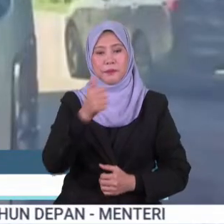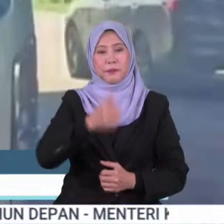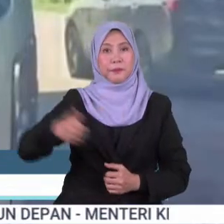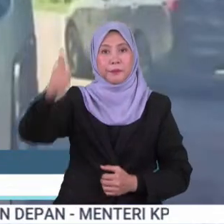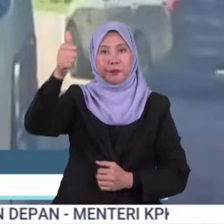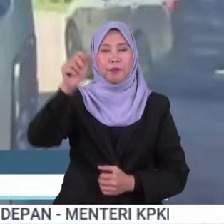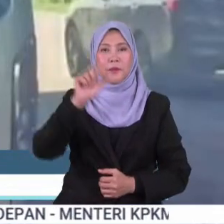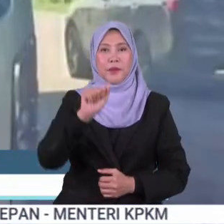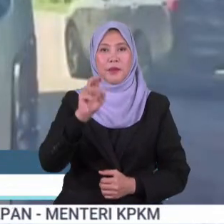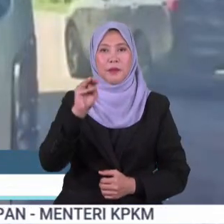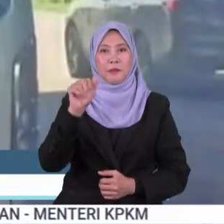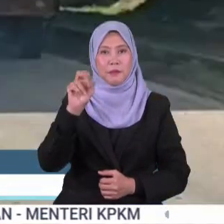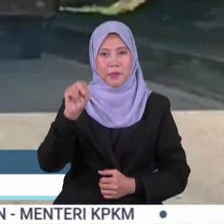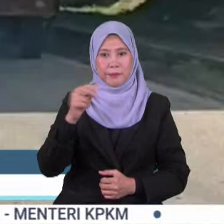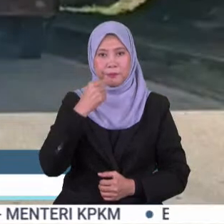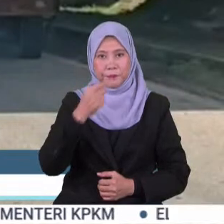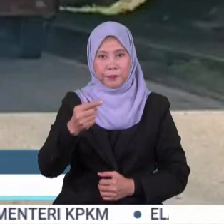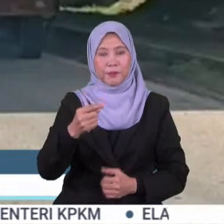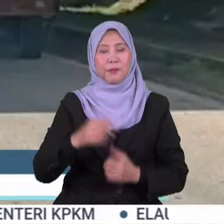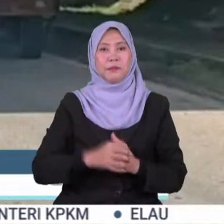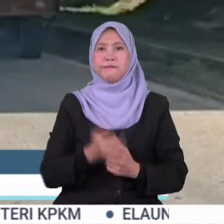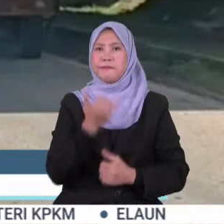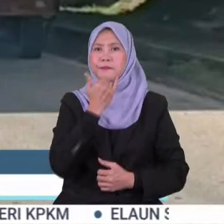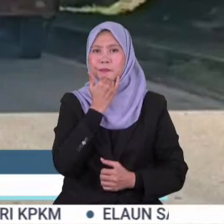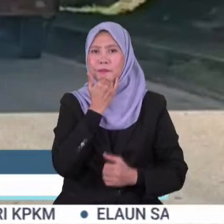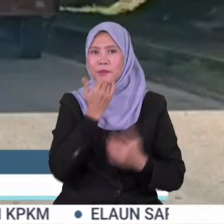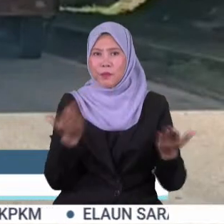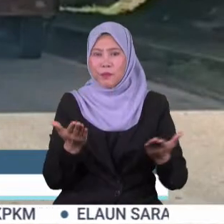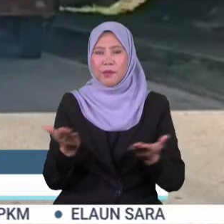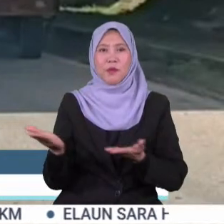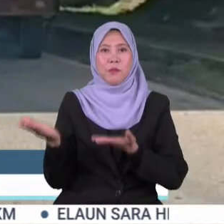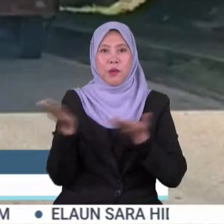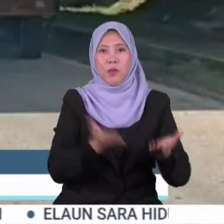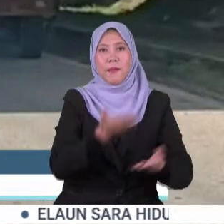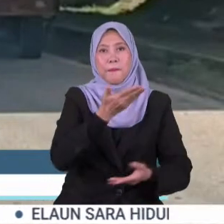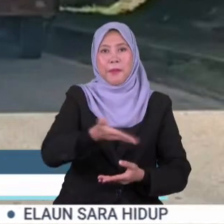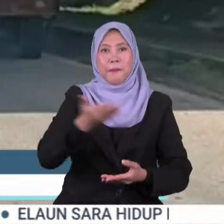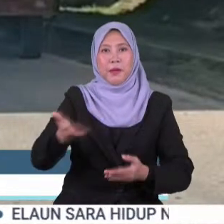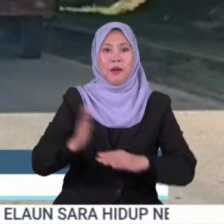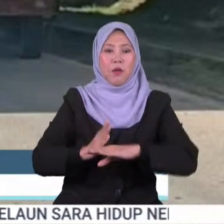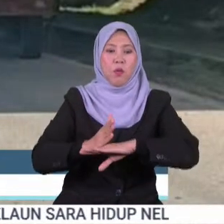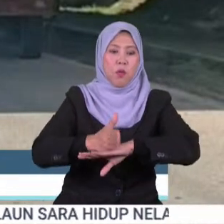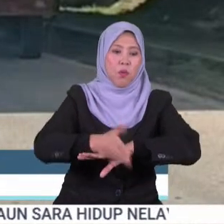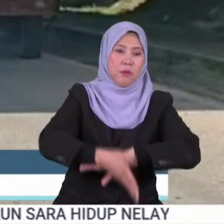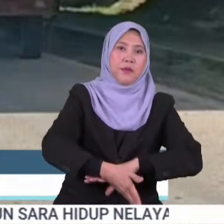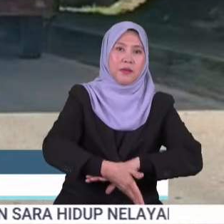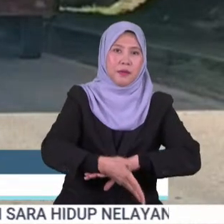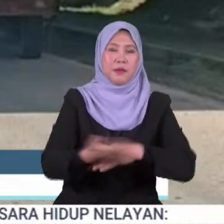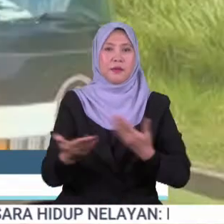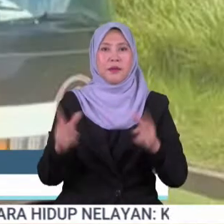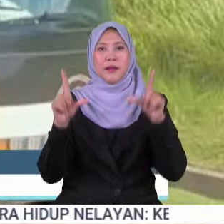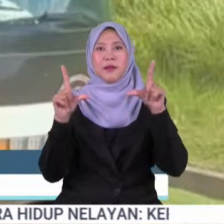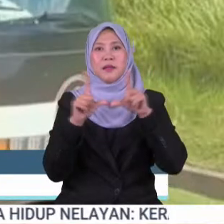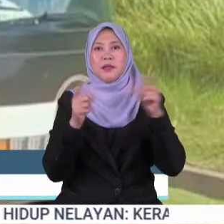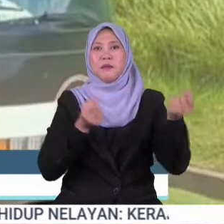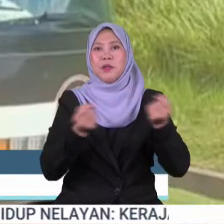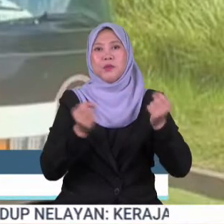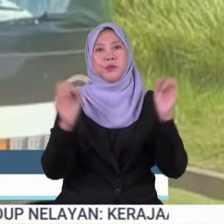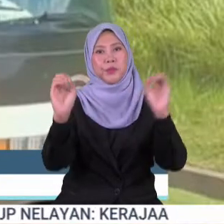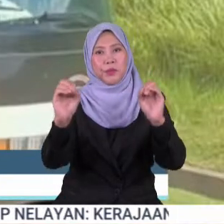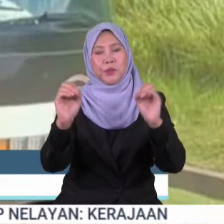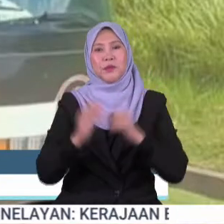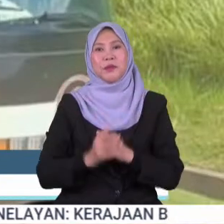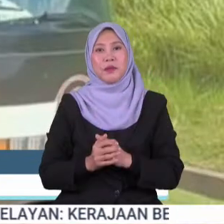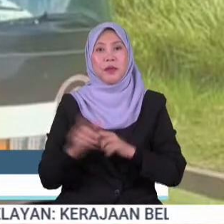Pengarahnya Aman Shah Hashim berkata, antara kesalahan adalah membawa muatan melebihi had dibenarkan. Tiada lesen memandu